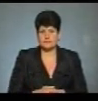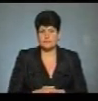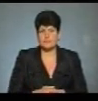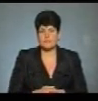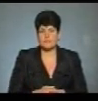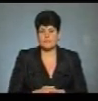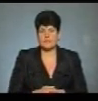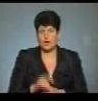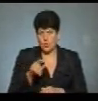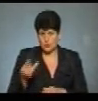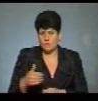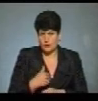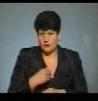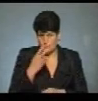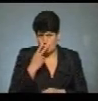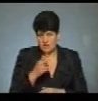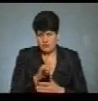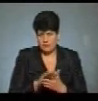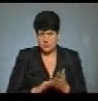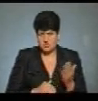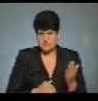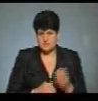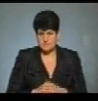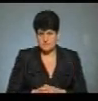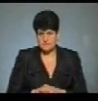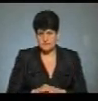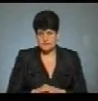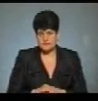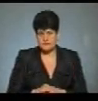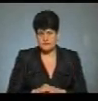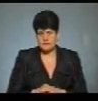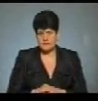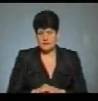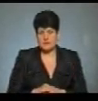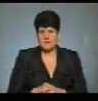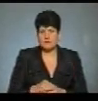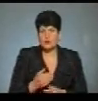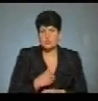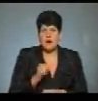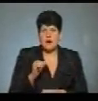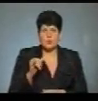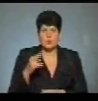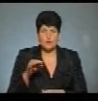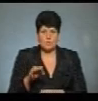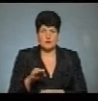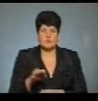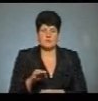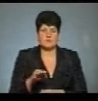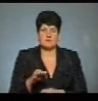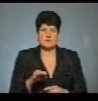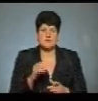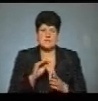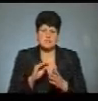Я не знаю, як за неї. Просто люди би хотіли, щоб побачити вибачення від неї. Все-таки, я не знаю. Ти собі хоче аудіозапис зніми, там, чи в нас зробить селфі, якісь там кине в